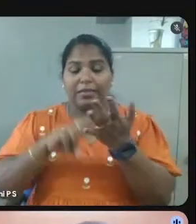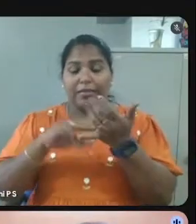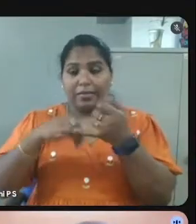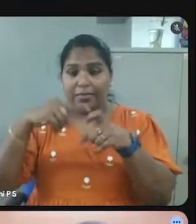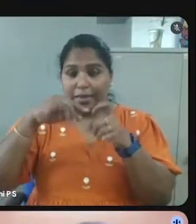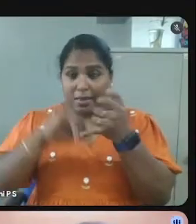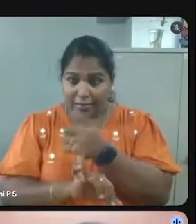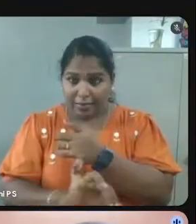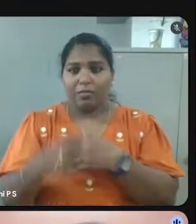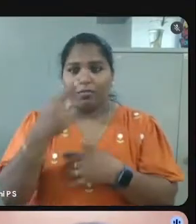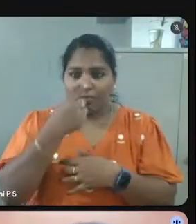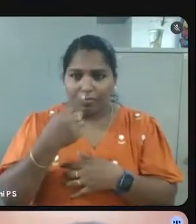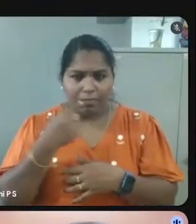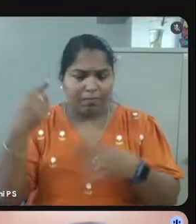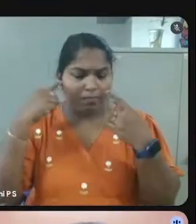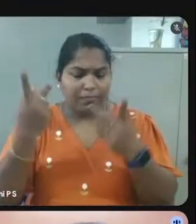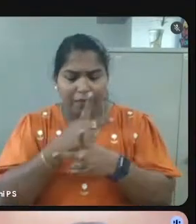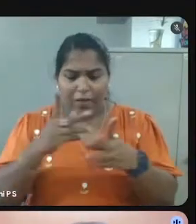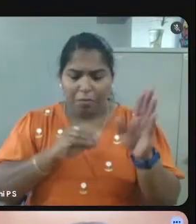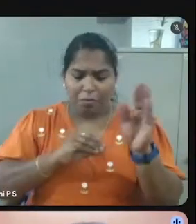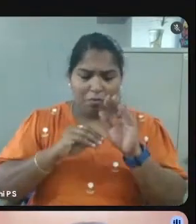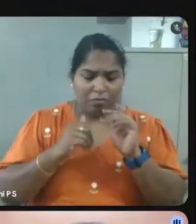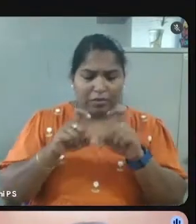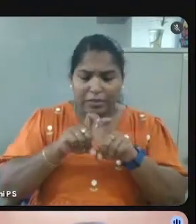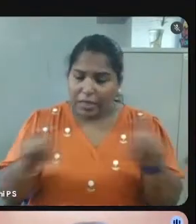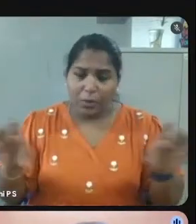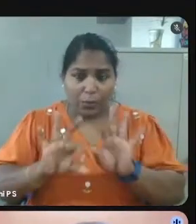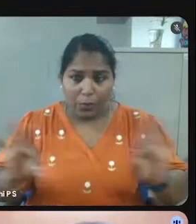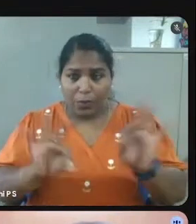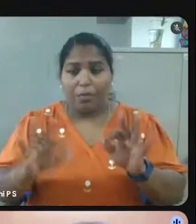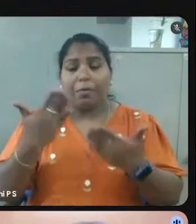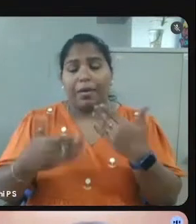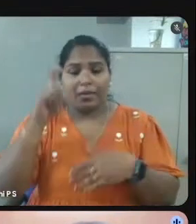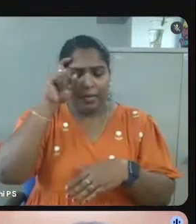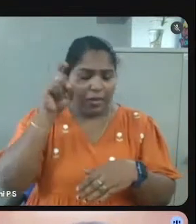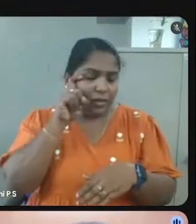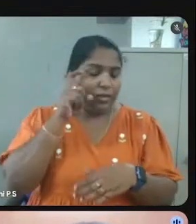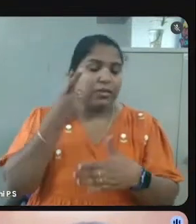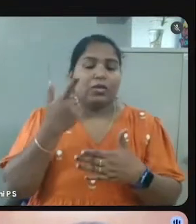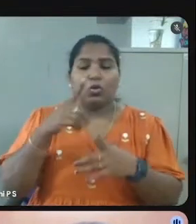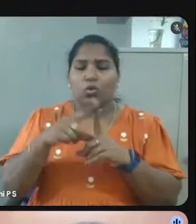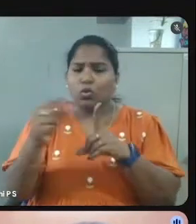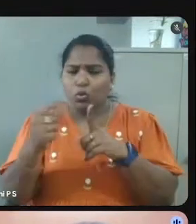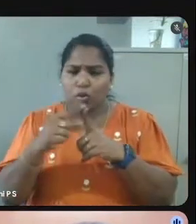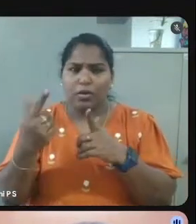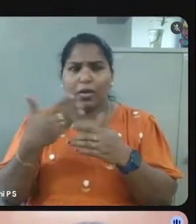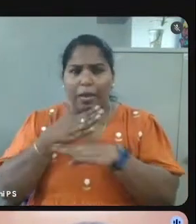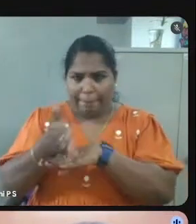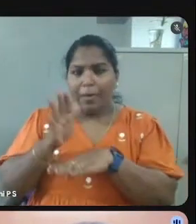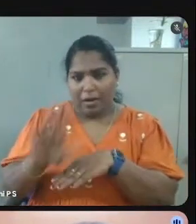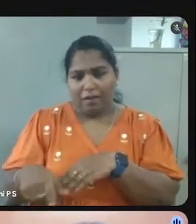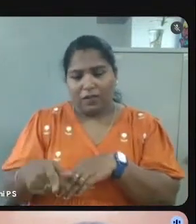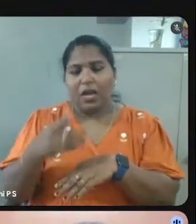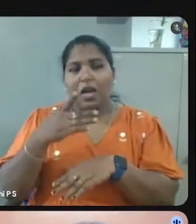ശരിയായിട്ട് പ്രവർത്തിച്ചില്ലെങ്കിൽ അത് സെക്ഷുവൽ ആക്ടിവിറ്റിയെ ബാധിക്കുമെന്ന് പറഞ്ഞിരുന്നു. അപ്പം അങ്ങനെ ഉണ്ടാകുന്ന